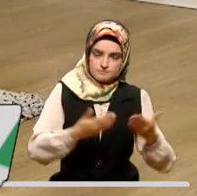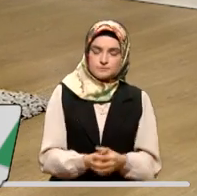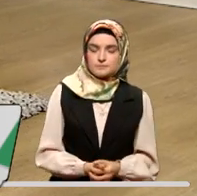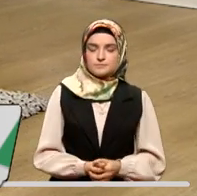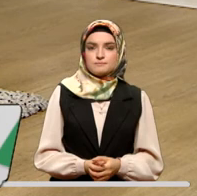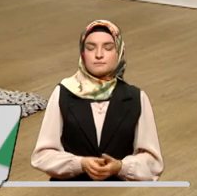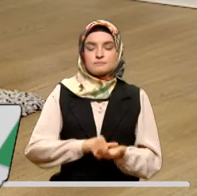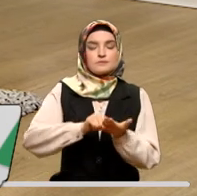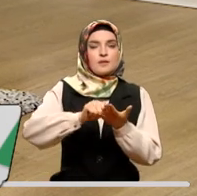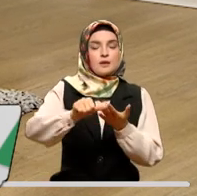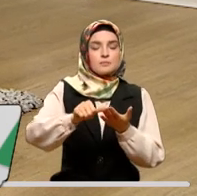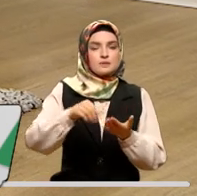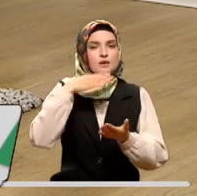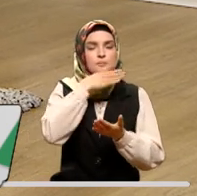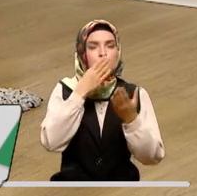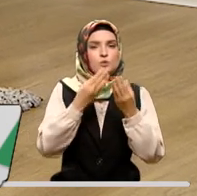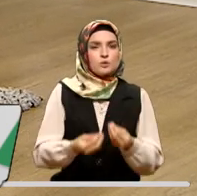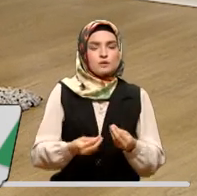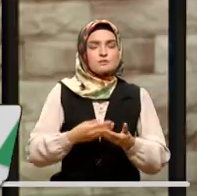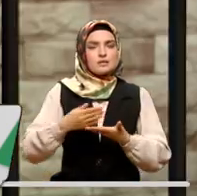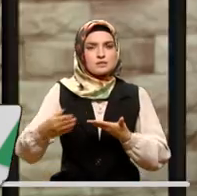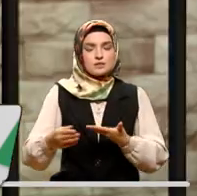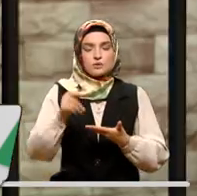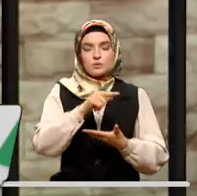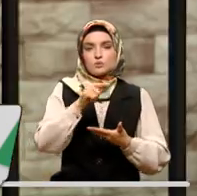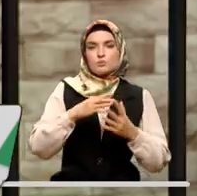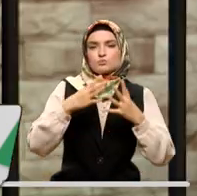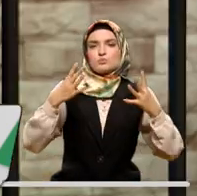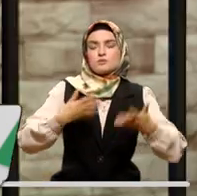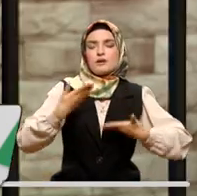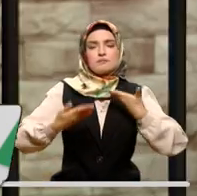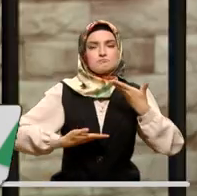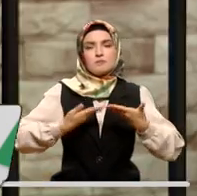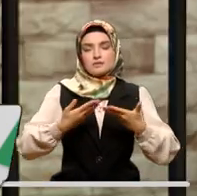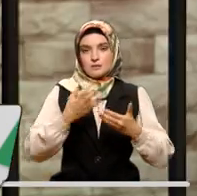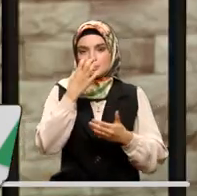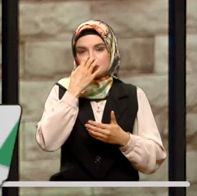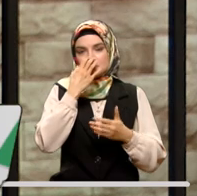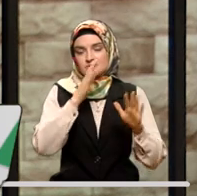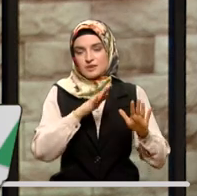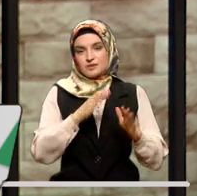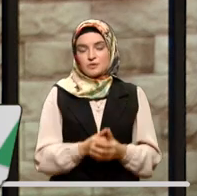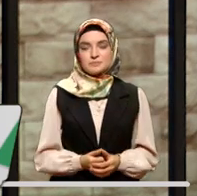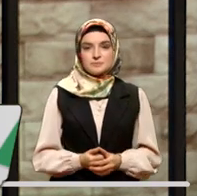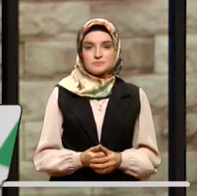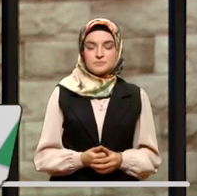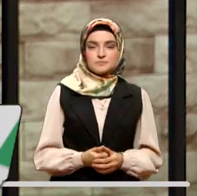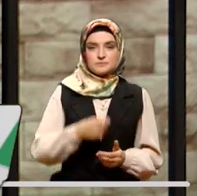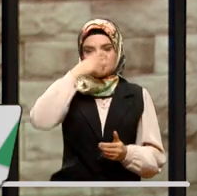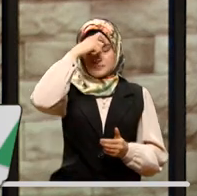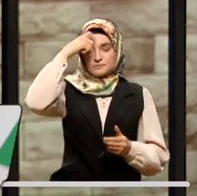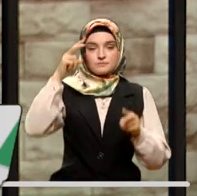yavaş imkanı olabilenler geçtiler. Onlar da büyük bir heyecanla bekliyorlar. Tabii yaz Kur'an